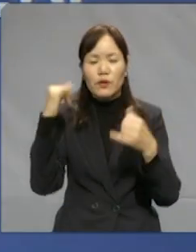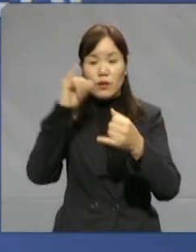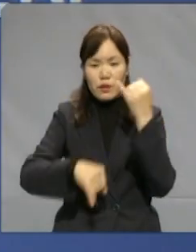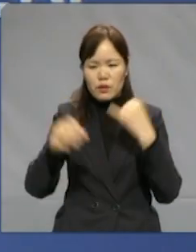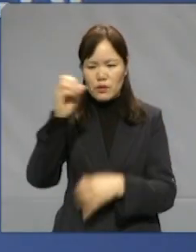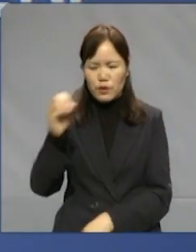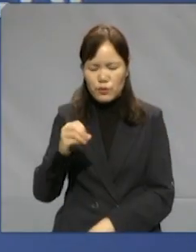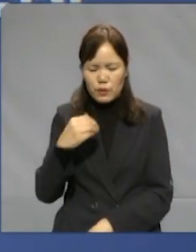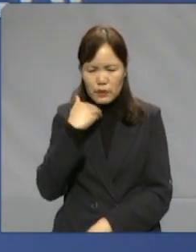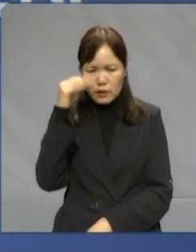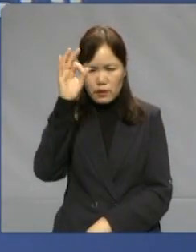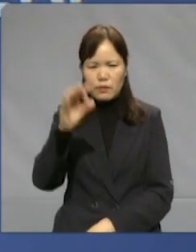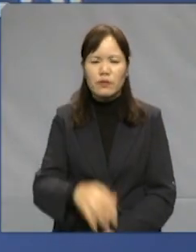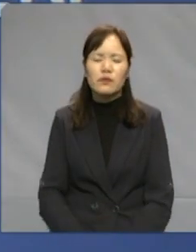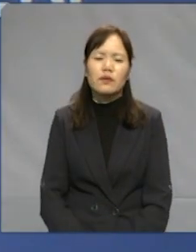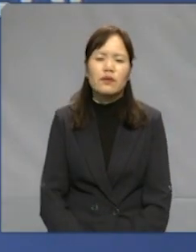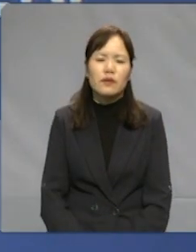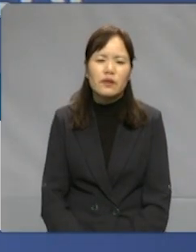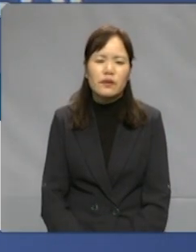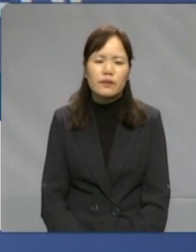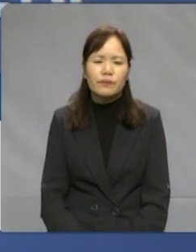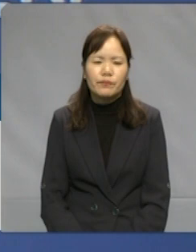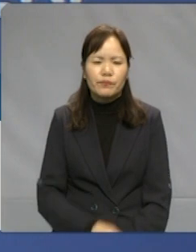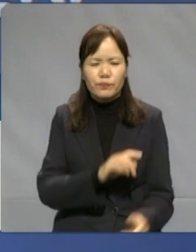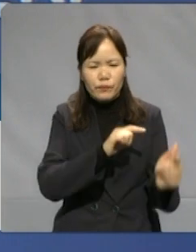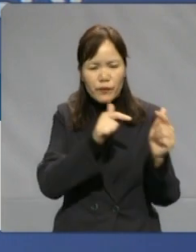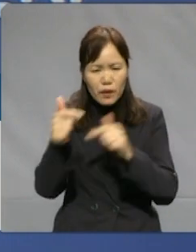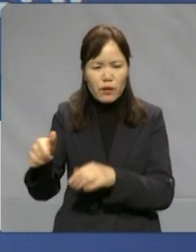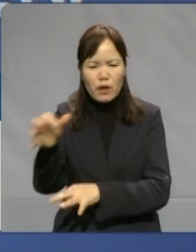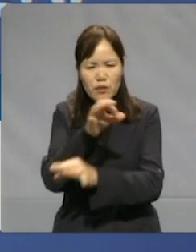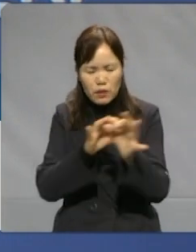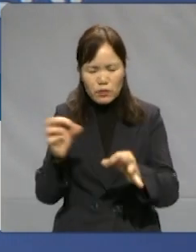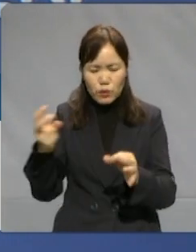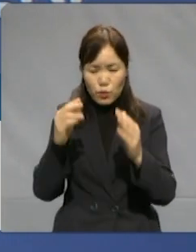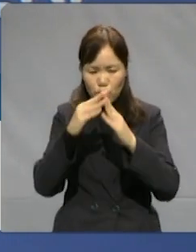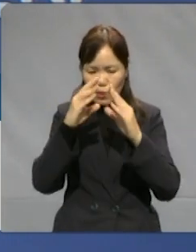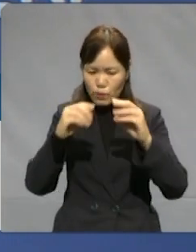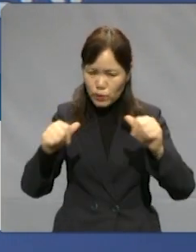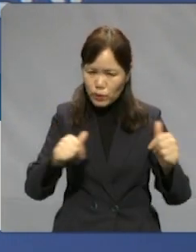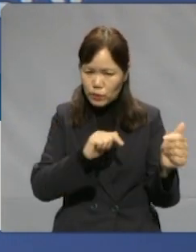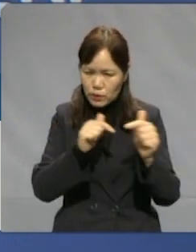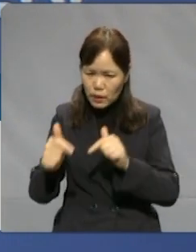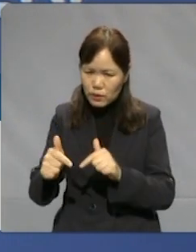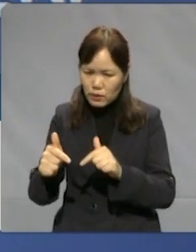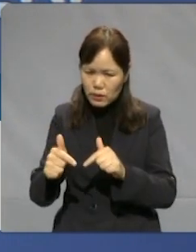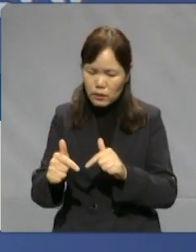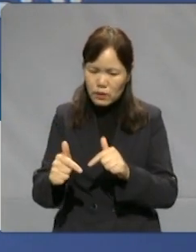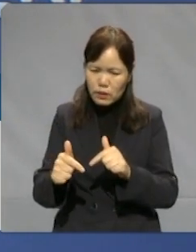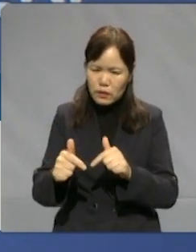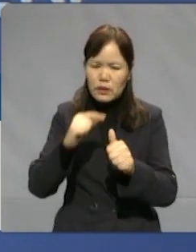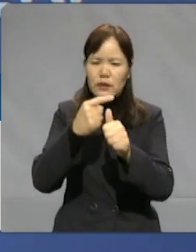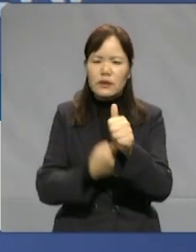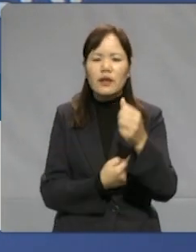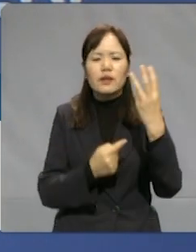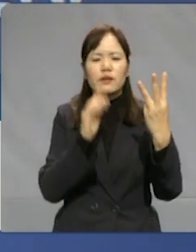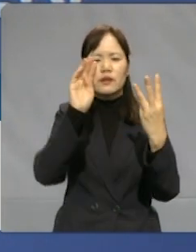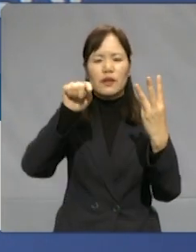주시하고 있습니다 여러가지 실물경제 그리고 부동산 경기 이런 영향으로 다시 3분기에